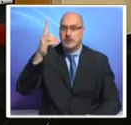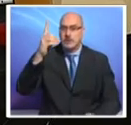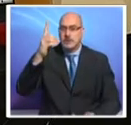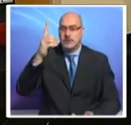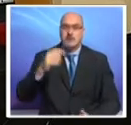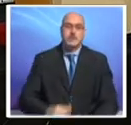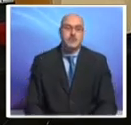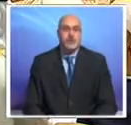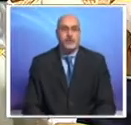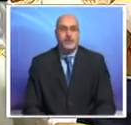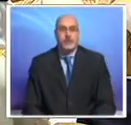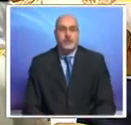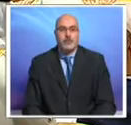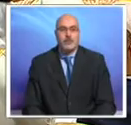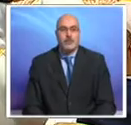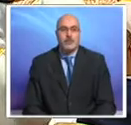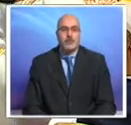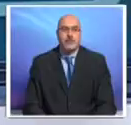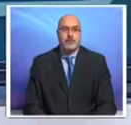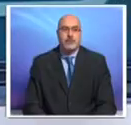الحكم الراشد.